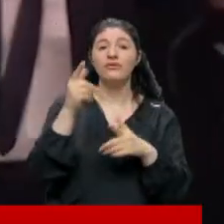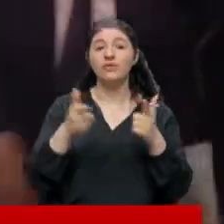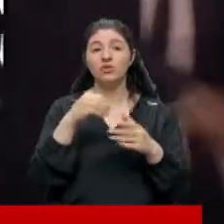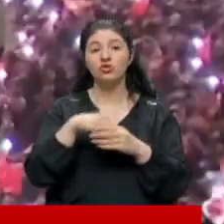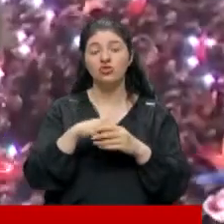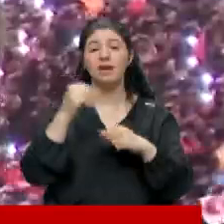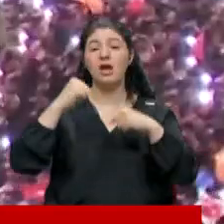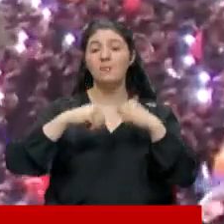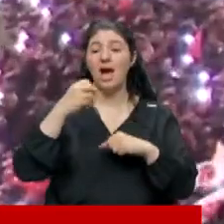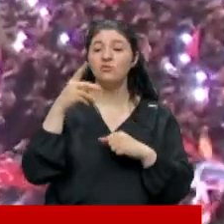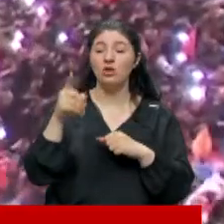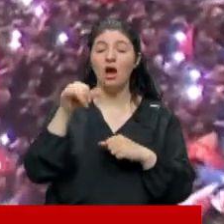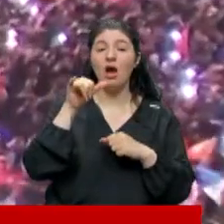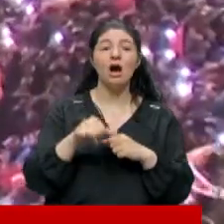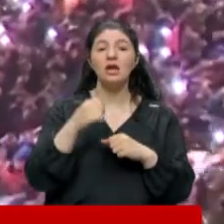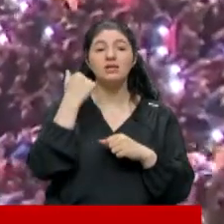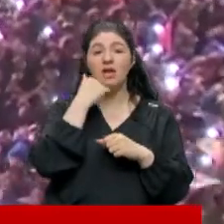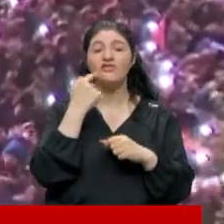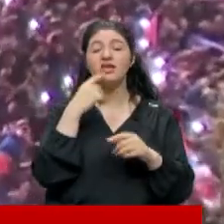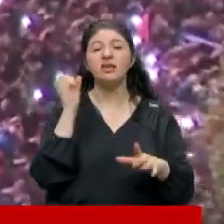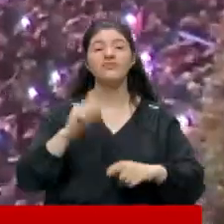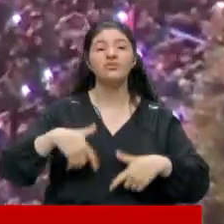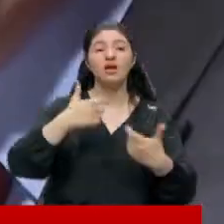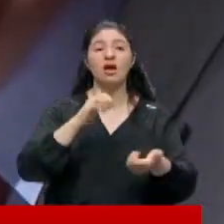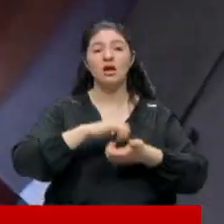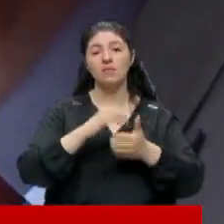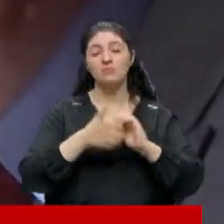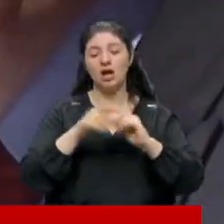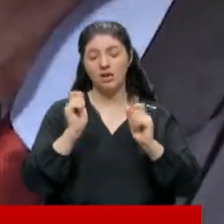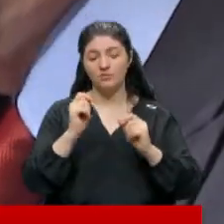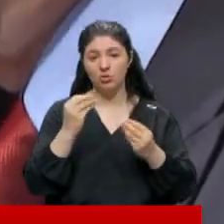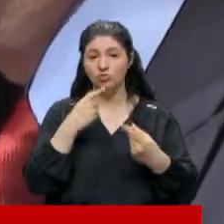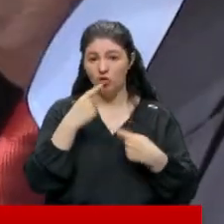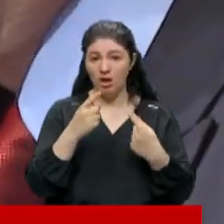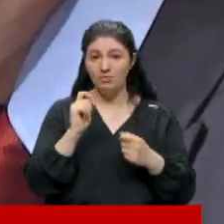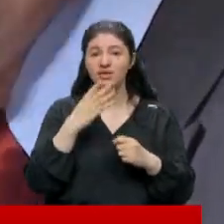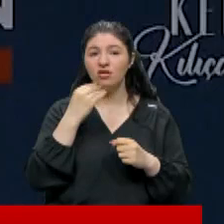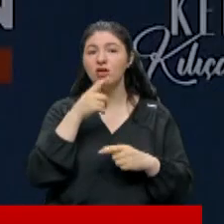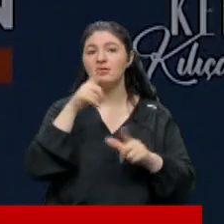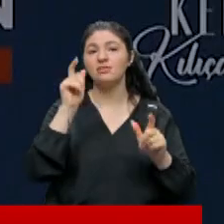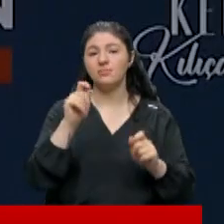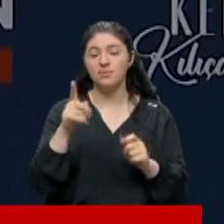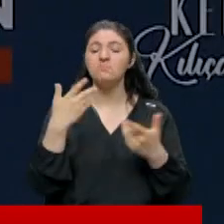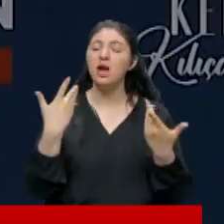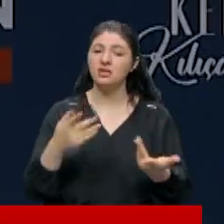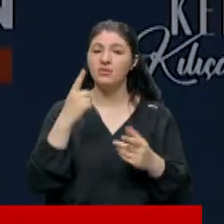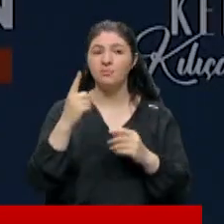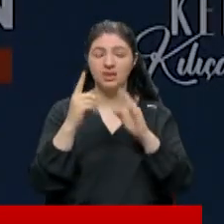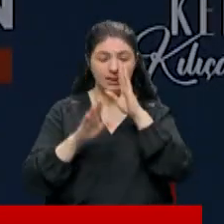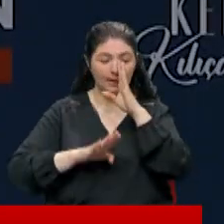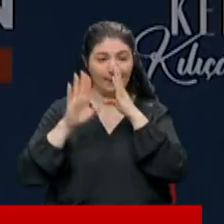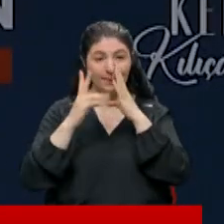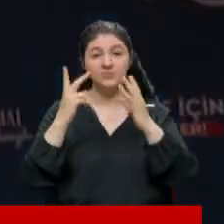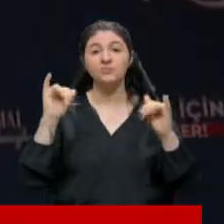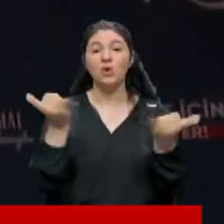videoda rakibi Erdoğan'ın haklarında yalan ve iftira kampanyası yürüttüğünü söylerken gençlere seslendi. Maalesef bir